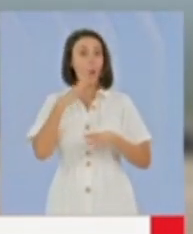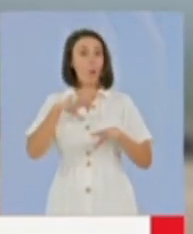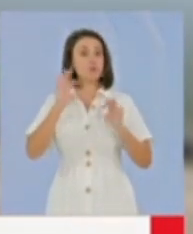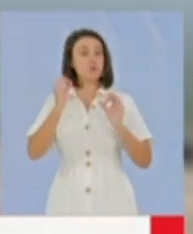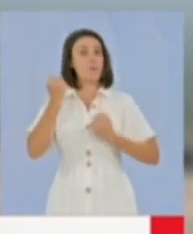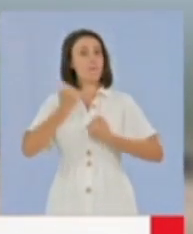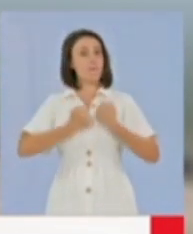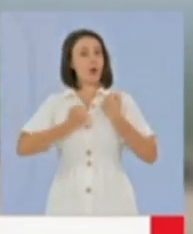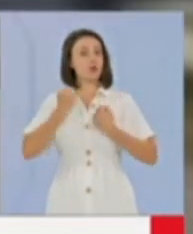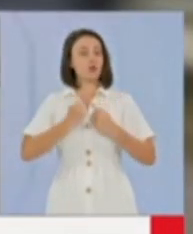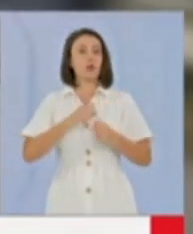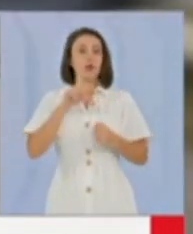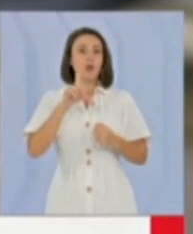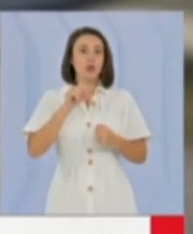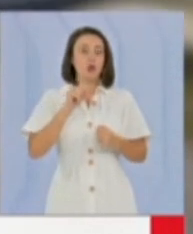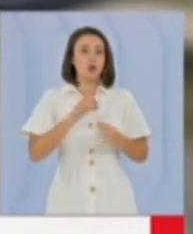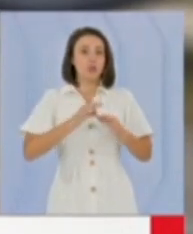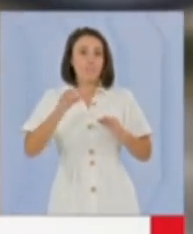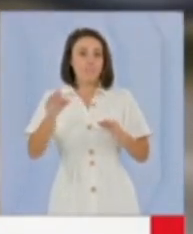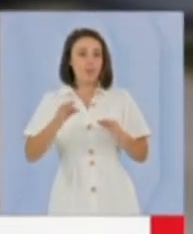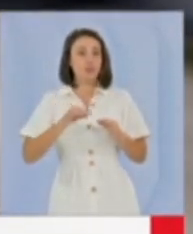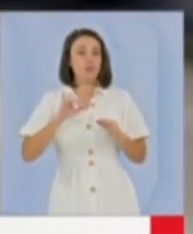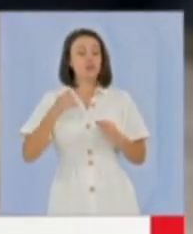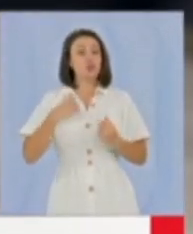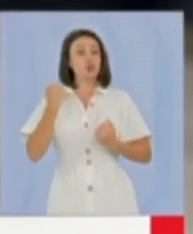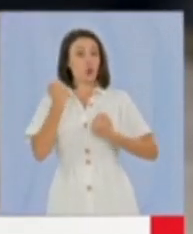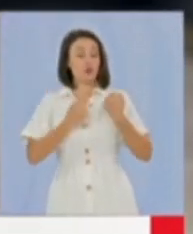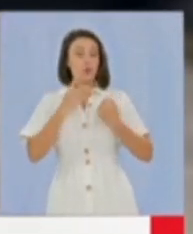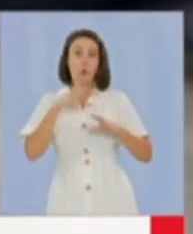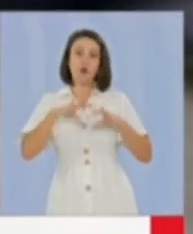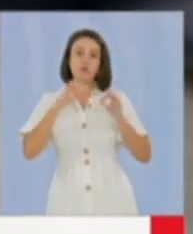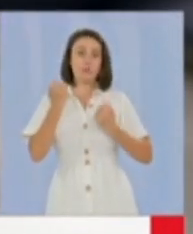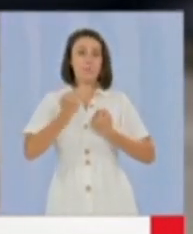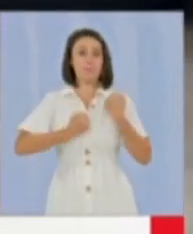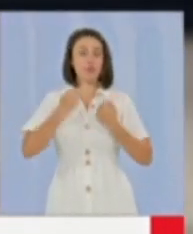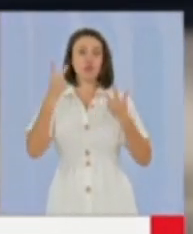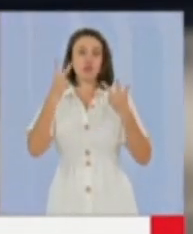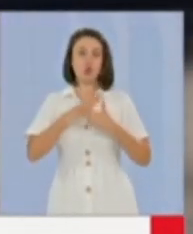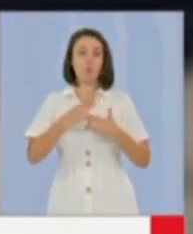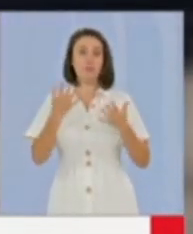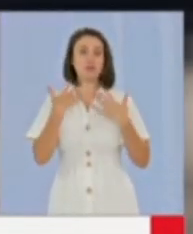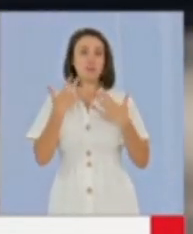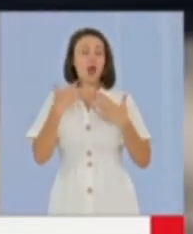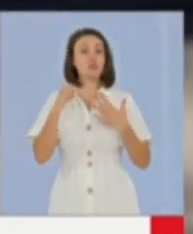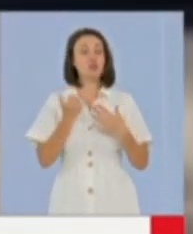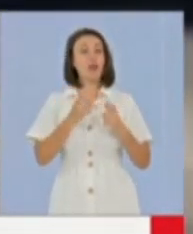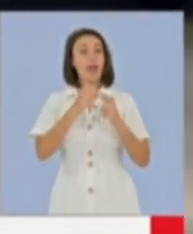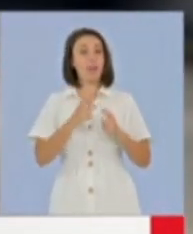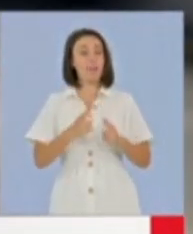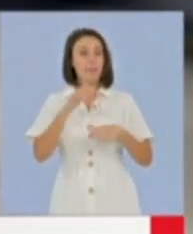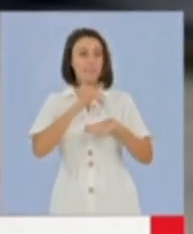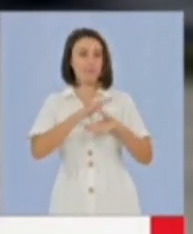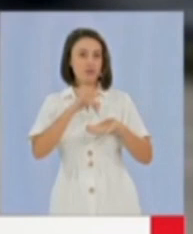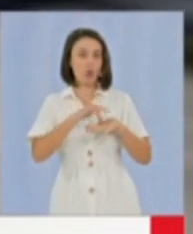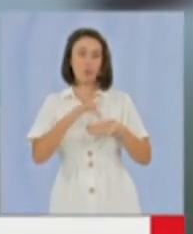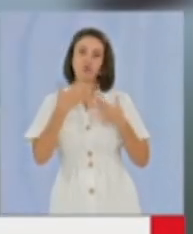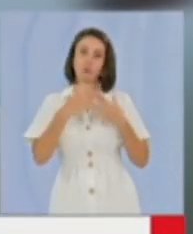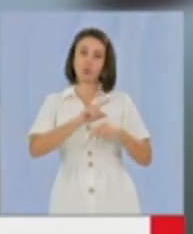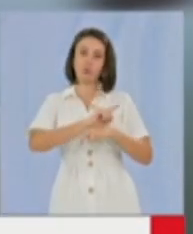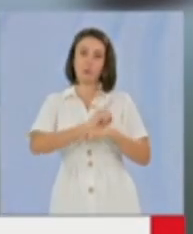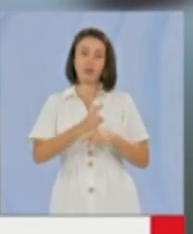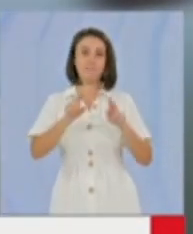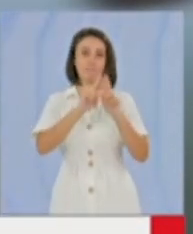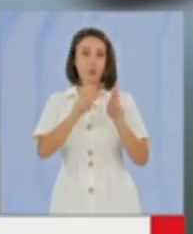mașina la aproximativ 20 de metri de mal șoferul a fost găsit în mașină în stop cardiorespirator iar echipajele medicale au început imediat